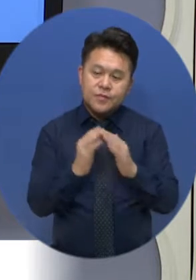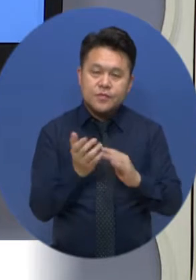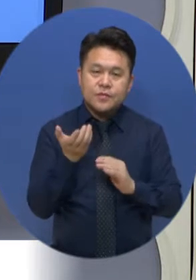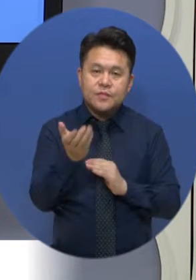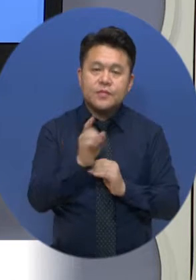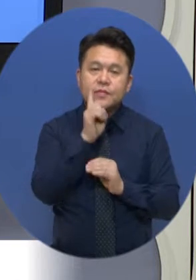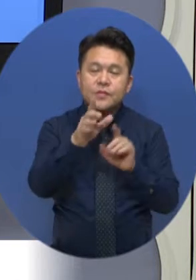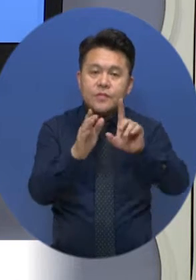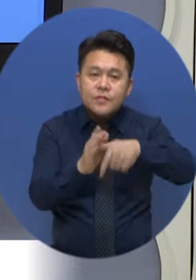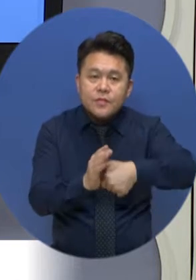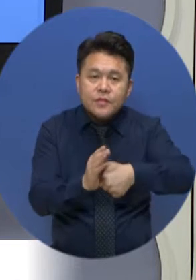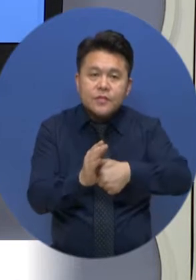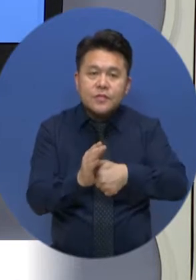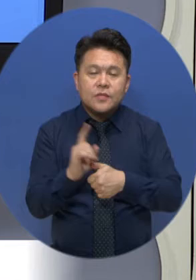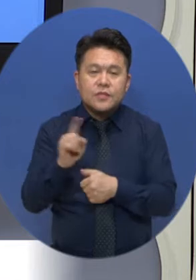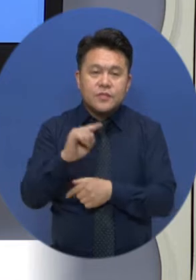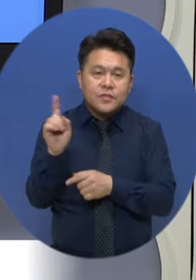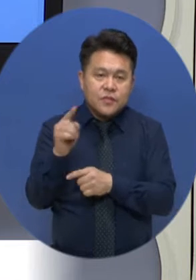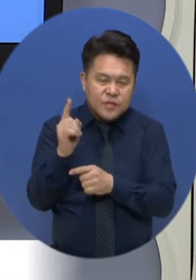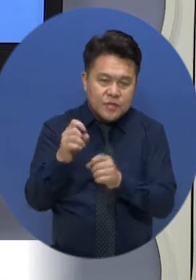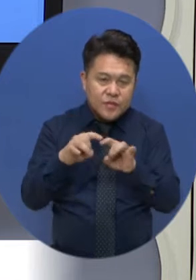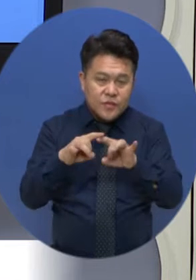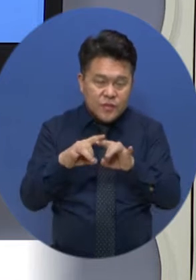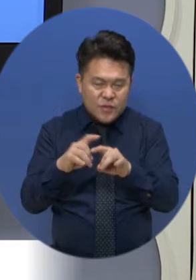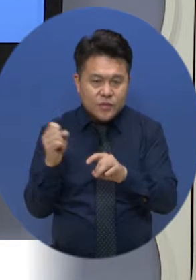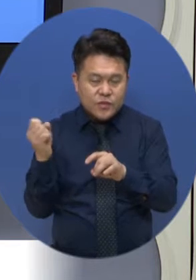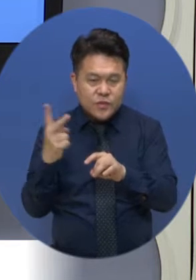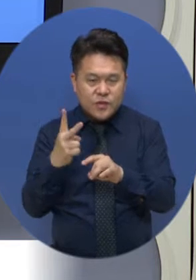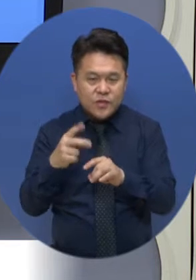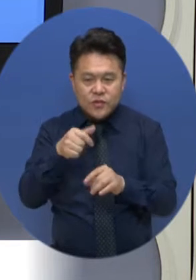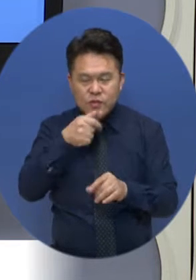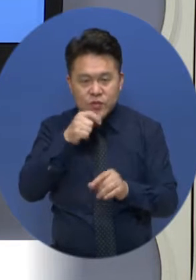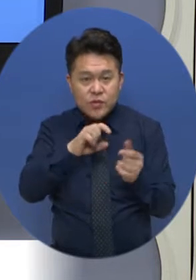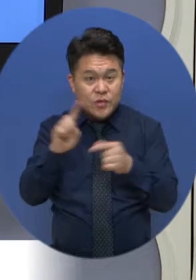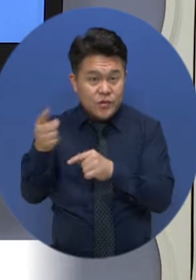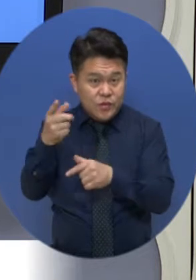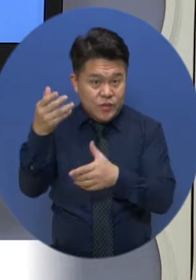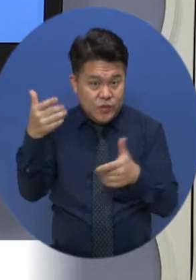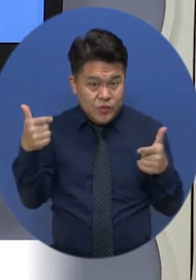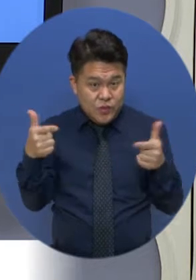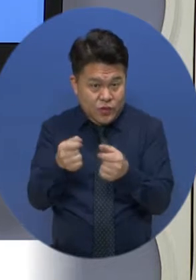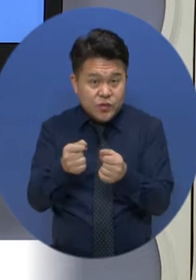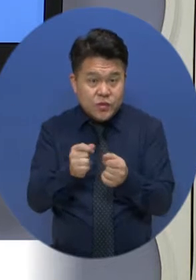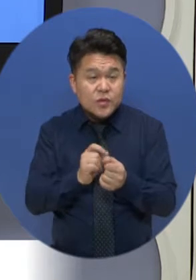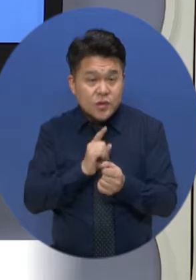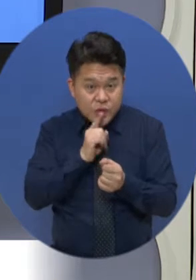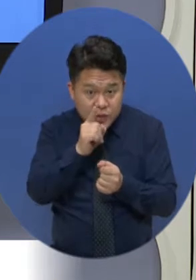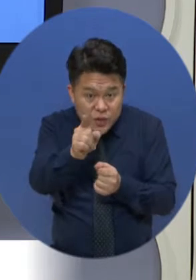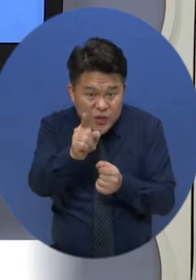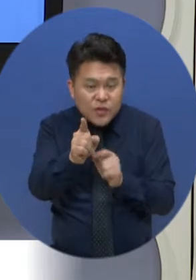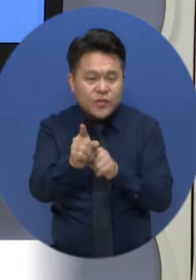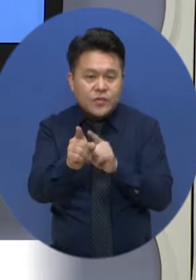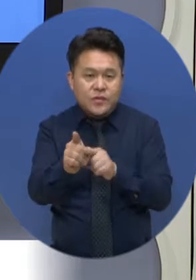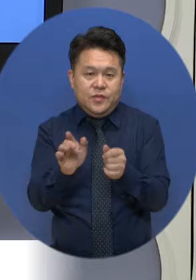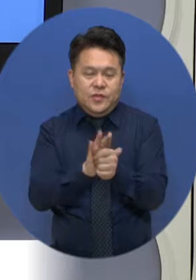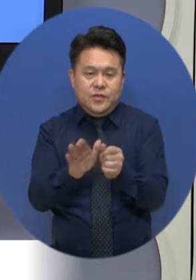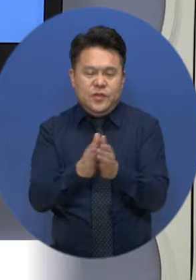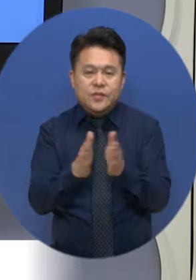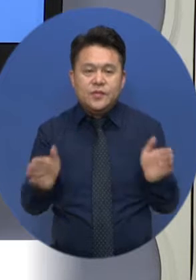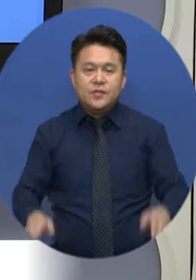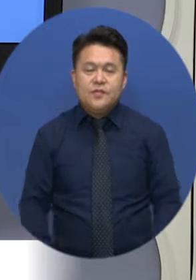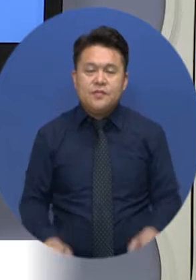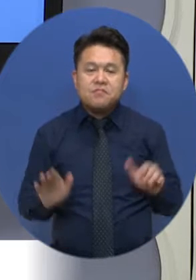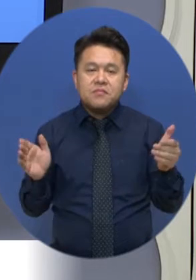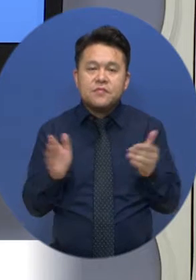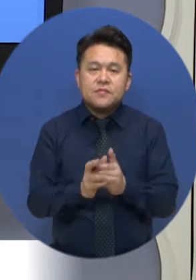요금 감면을 통합 신청 하는 전입신고 플러스 원 스톱 시범 서비스를 시행합니다 지금까지는 지역